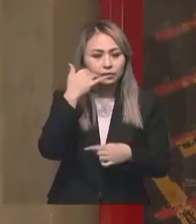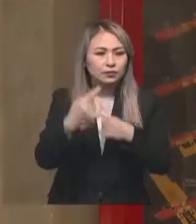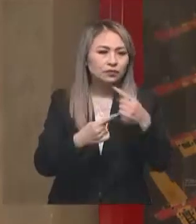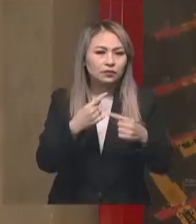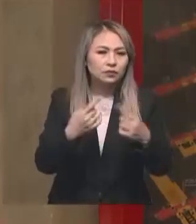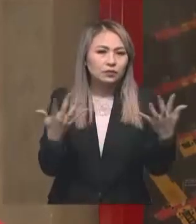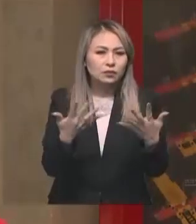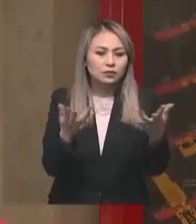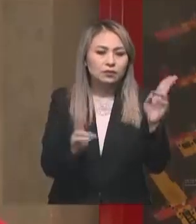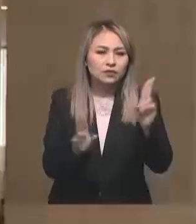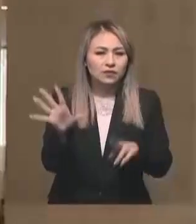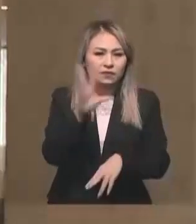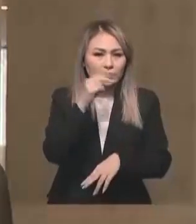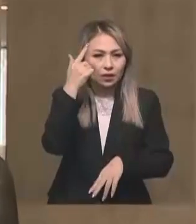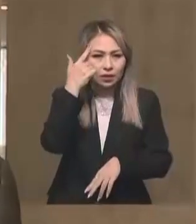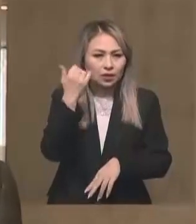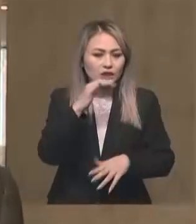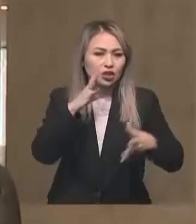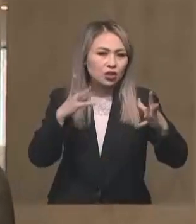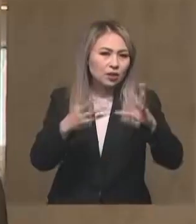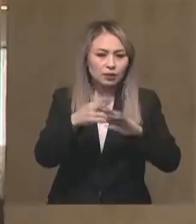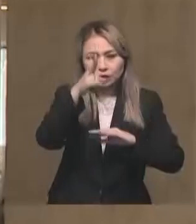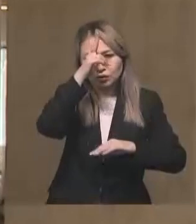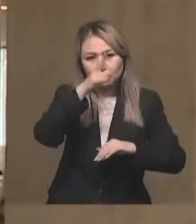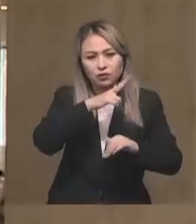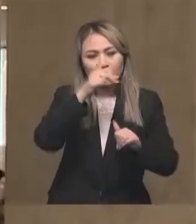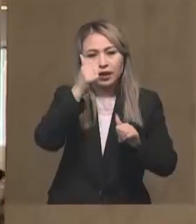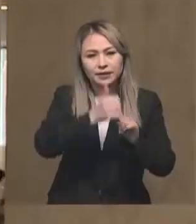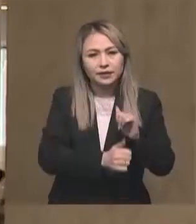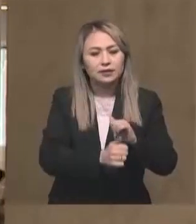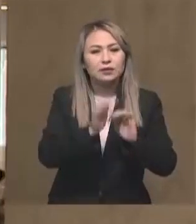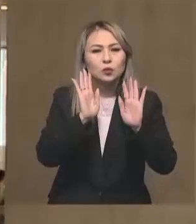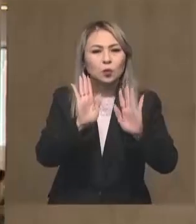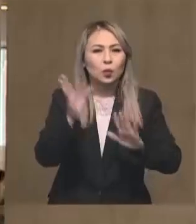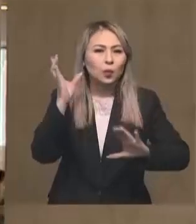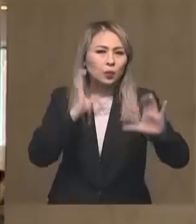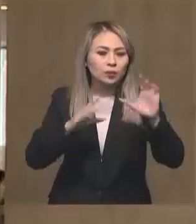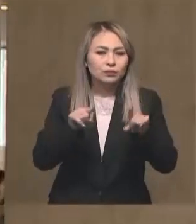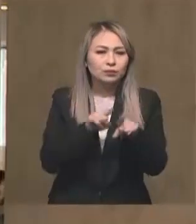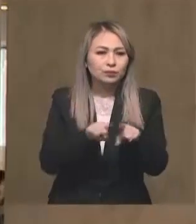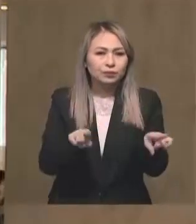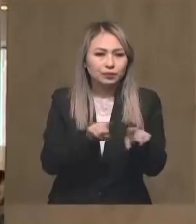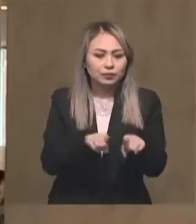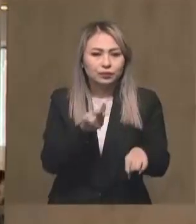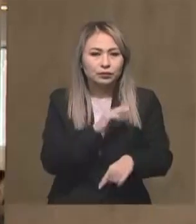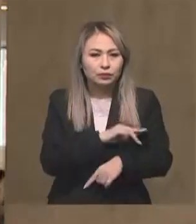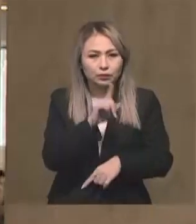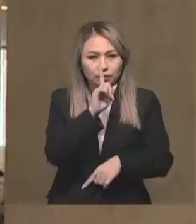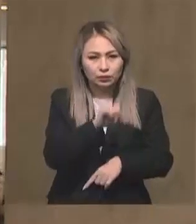бәрі біледі. Жалпылама біз үш ай сайын өткізген кезде тек қана студенттерге нұсқаулық жұмыстарын